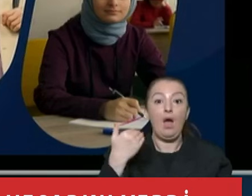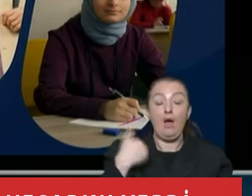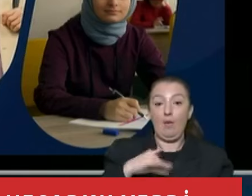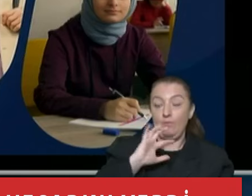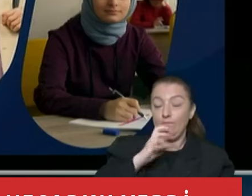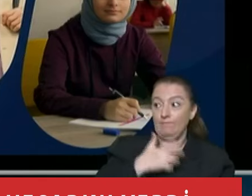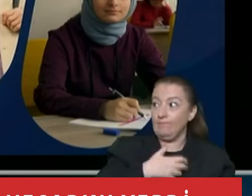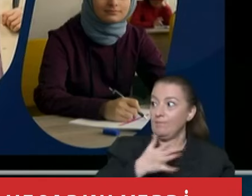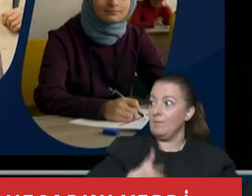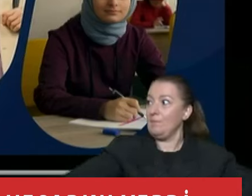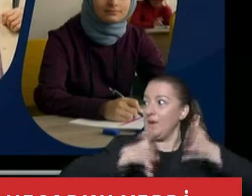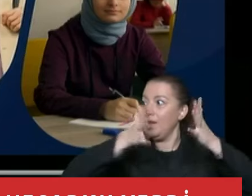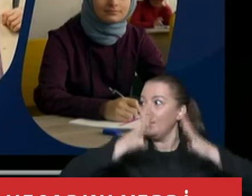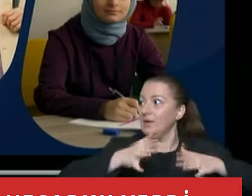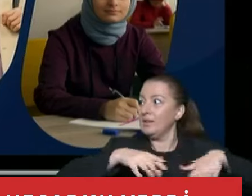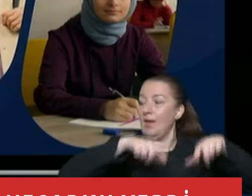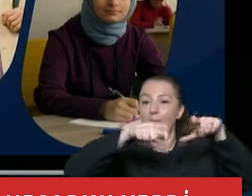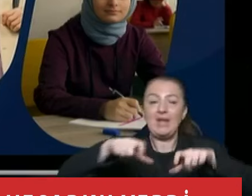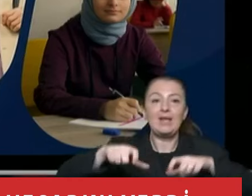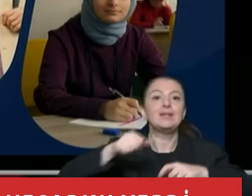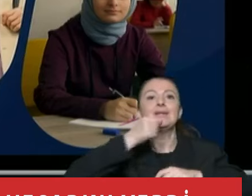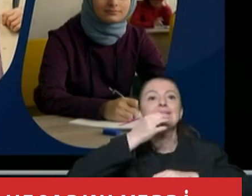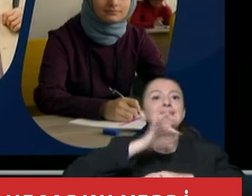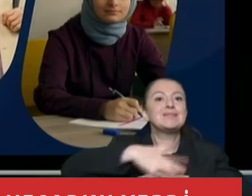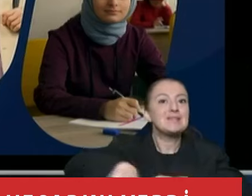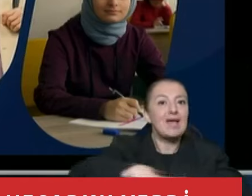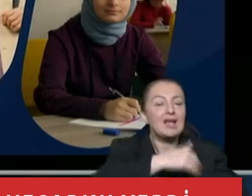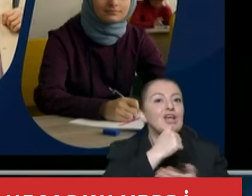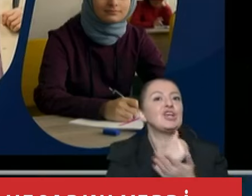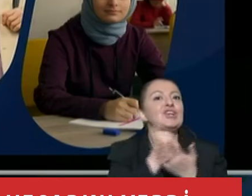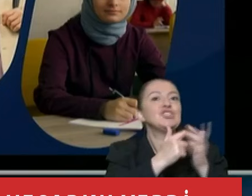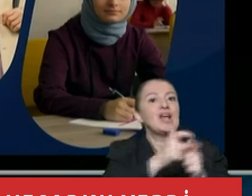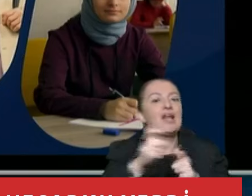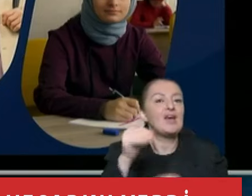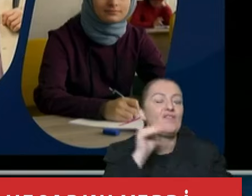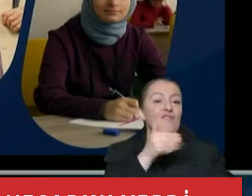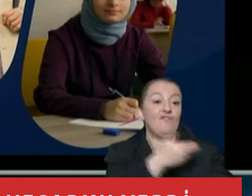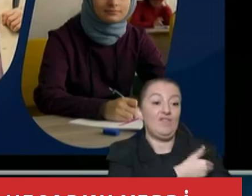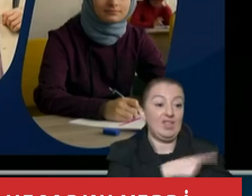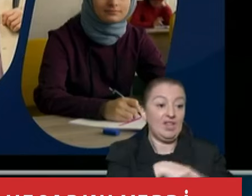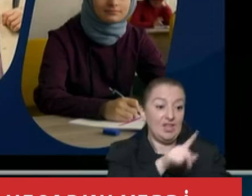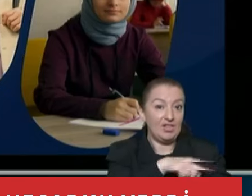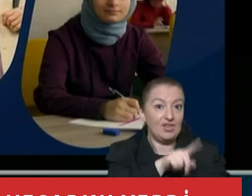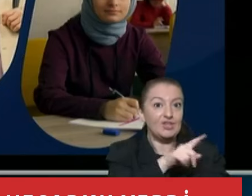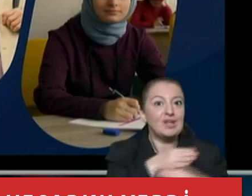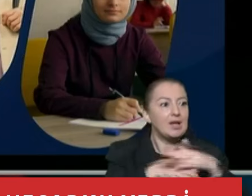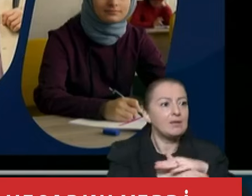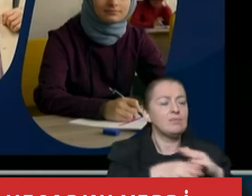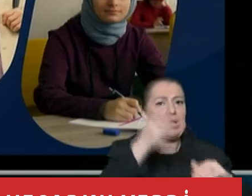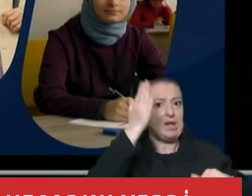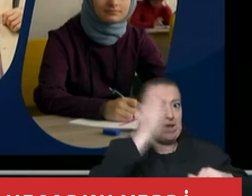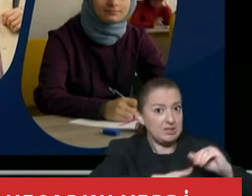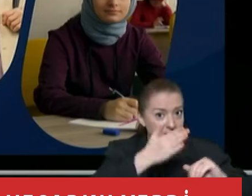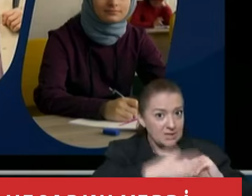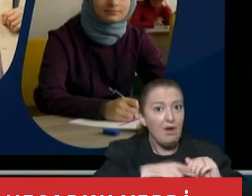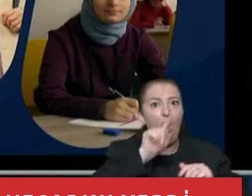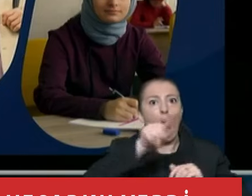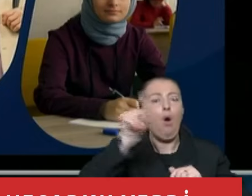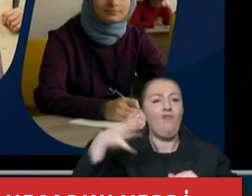meydanların sahillerin yeşil alanların vatandaşların kullanımından kaçırılıp belli kişi veya